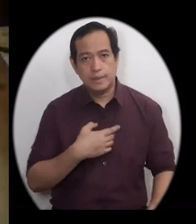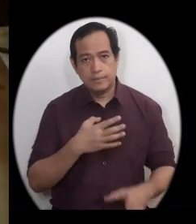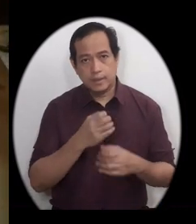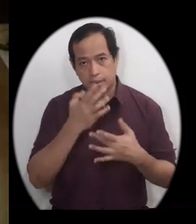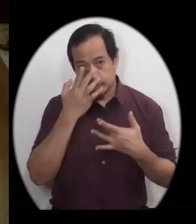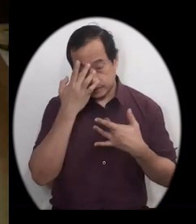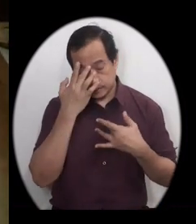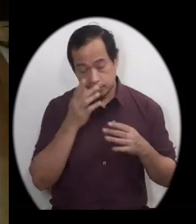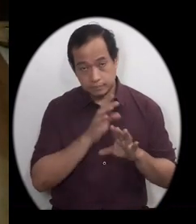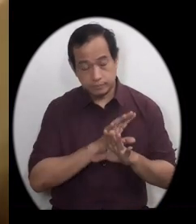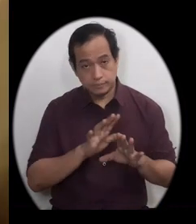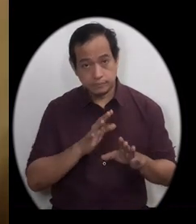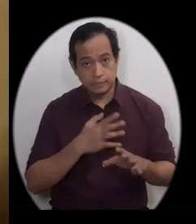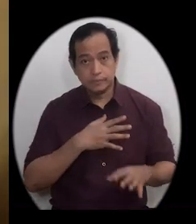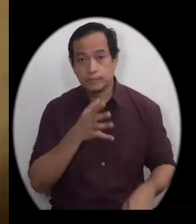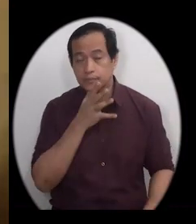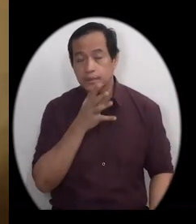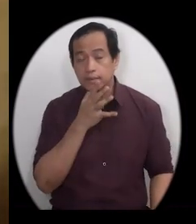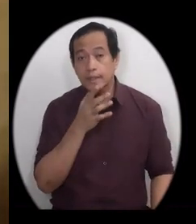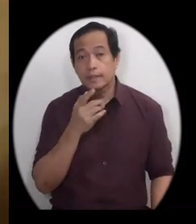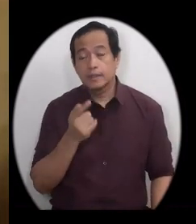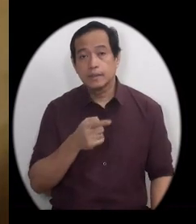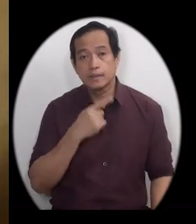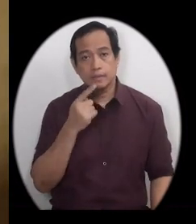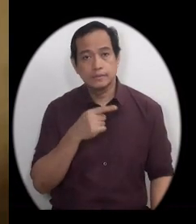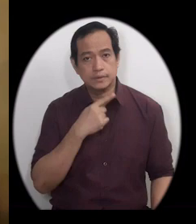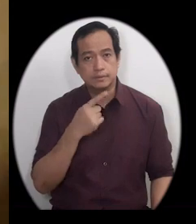magkasakit, wag lang yung mama ko. Minsan nga,